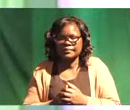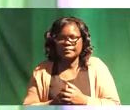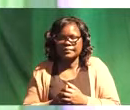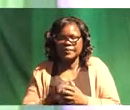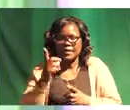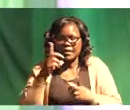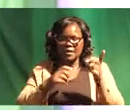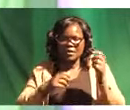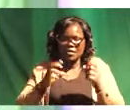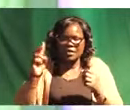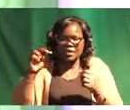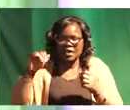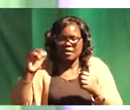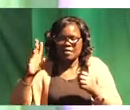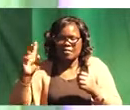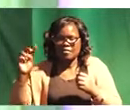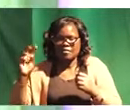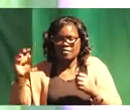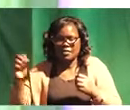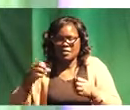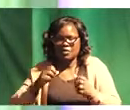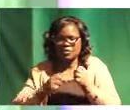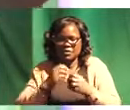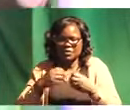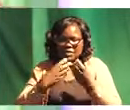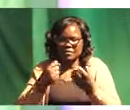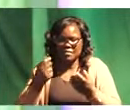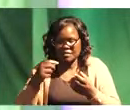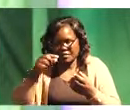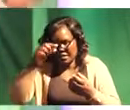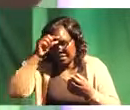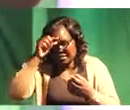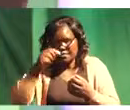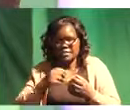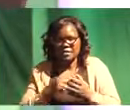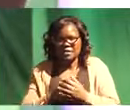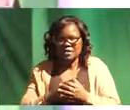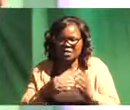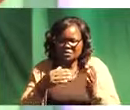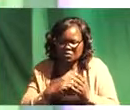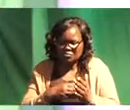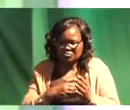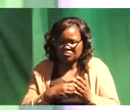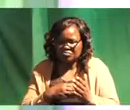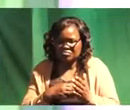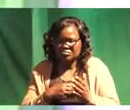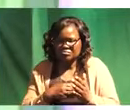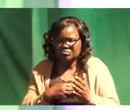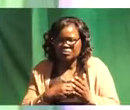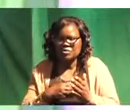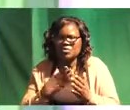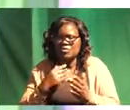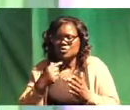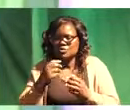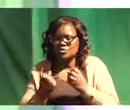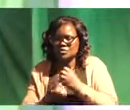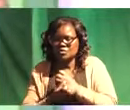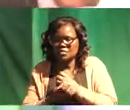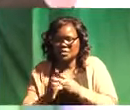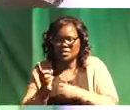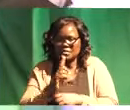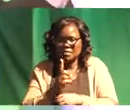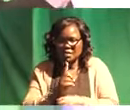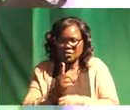Dairy ya Nyambene hapa ambayo tuliweka pesa ya serikali imekwama kidogo. Mimi nataka niwaeleze waziri